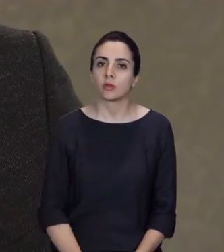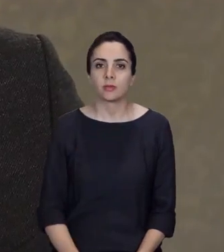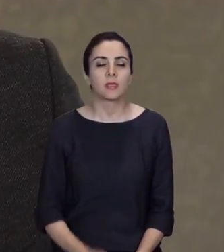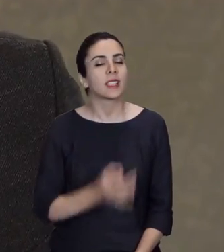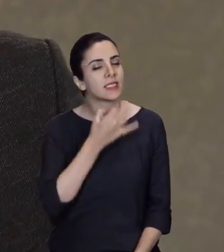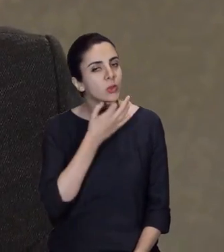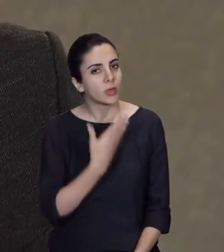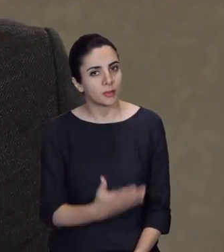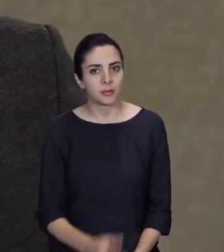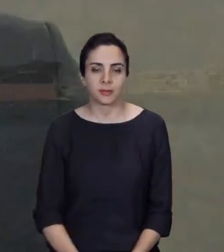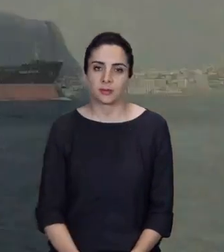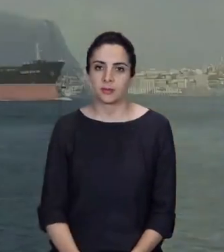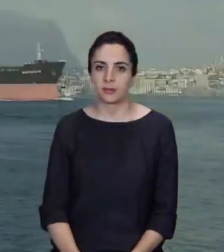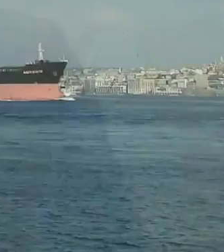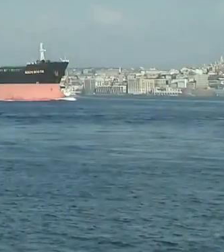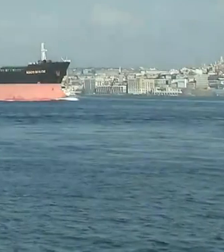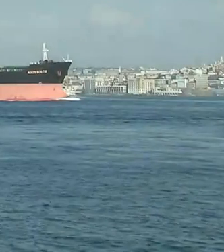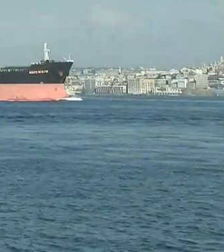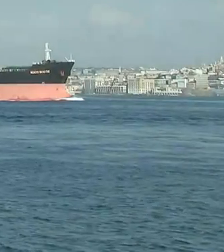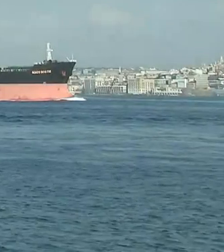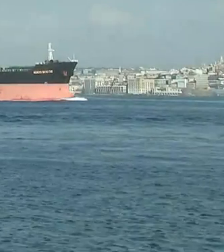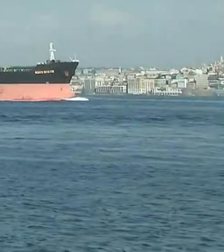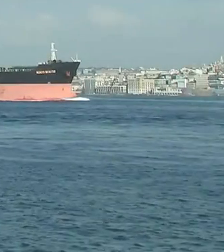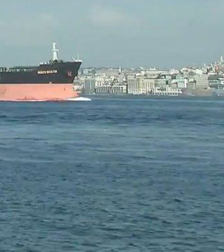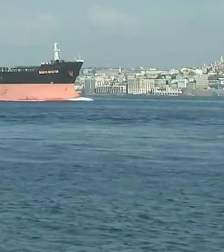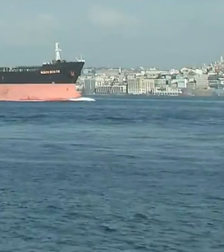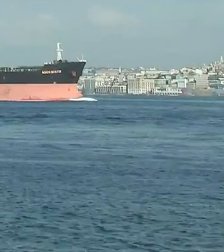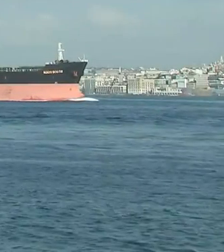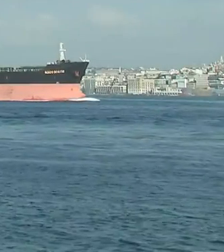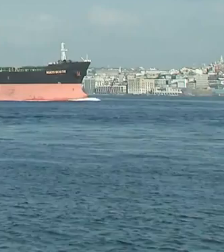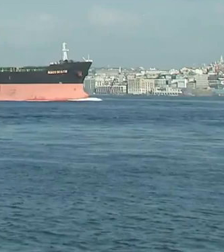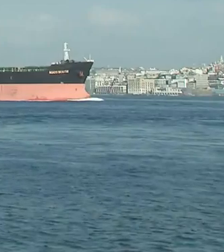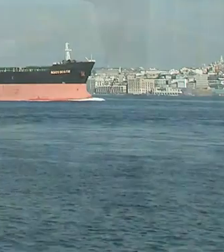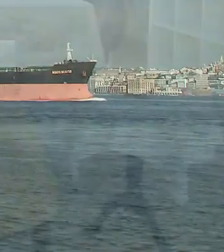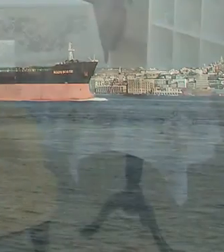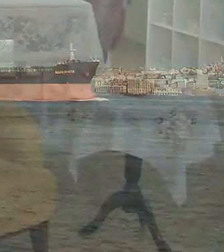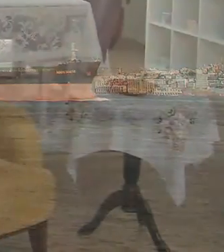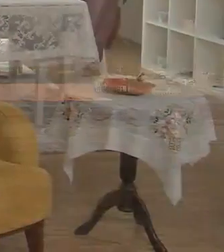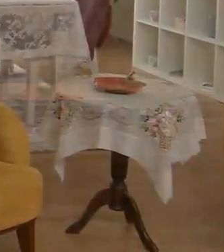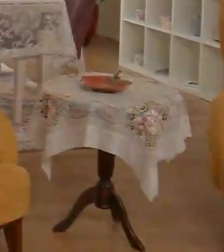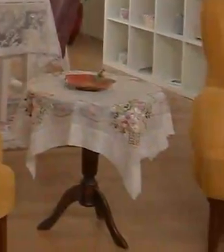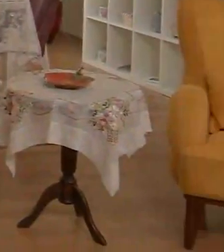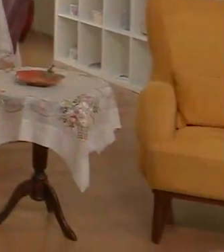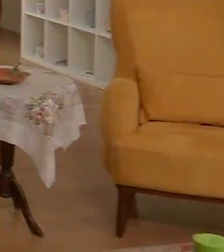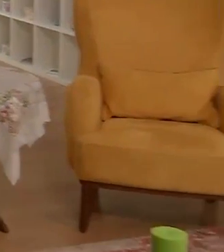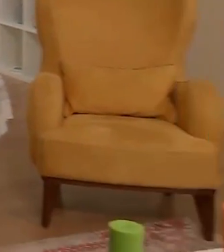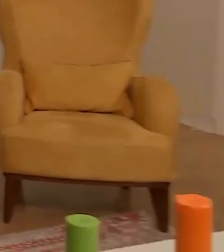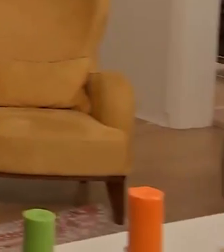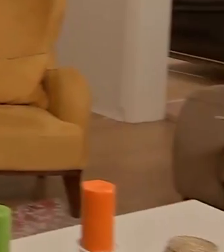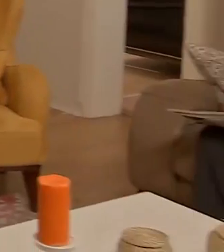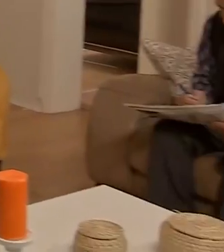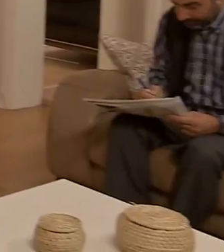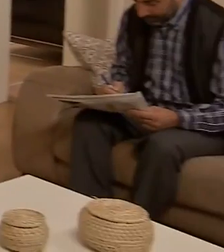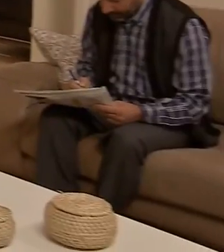Sağ ol. Kıyıdan Kız Kulesi, yanında bir tekne bekliyor. Neyse